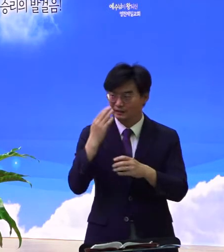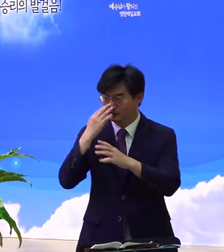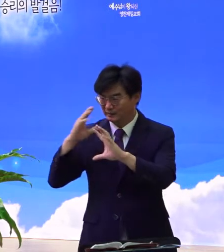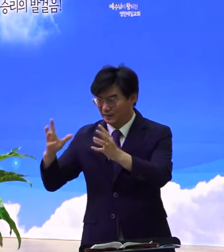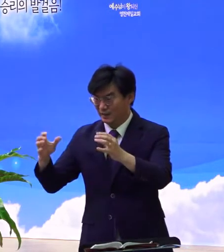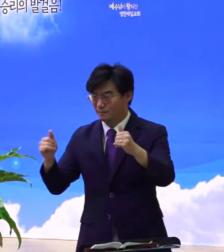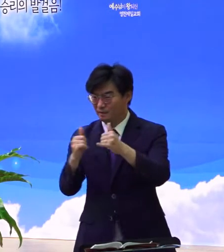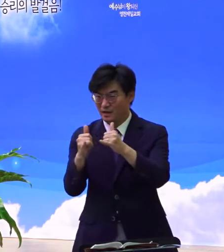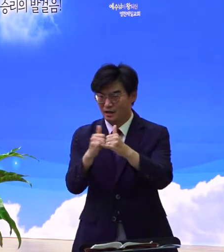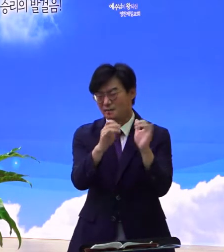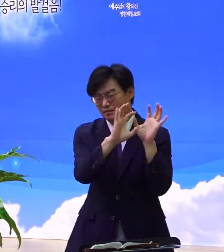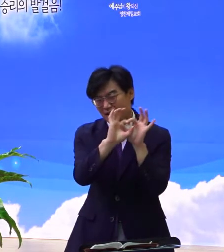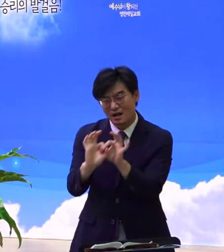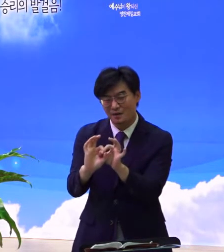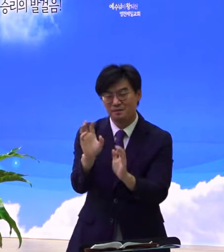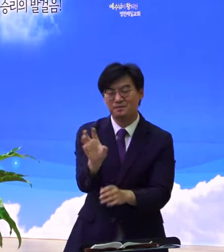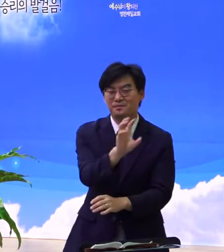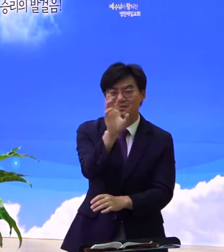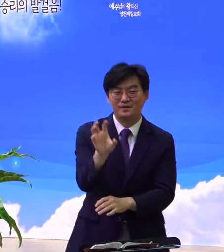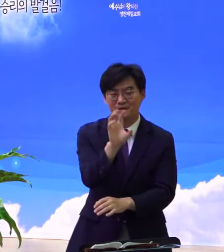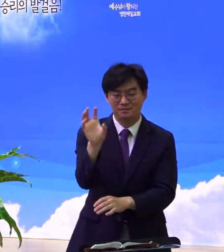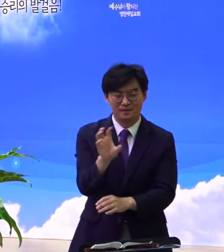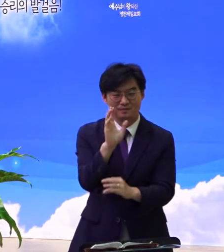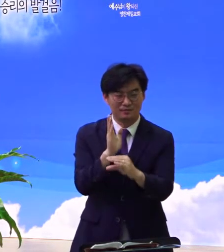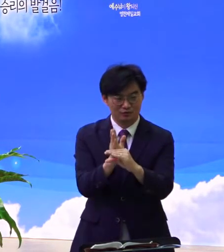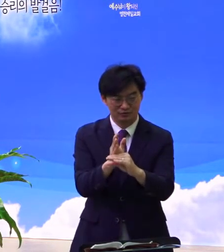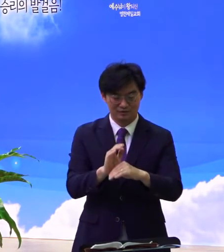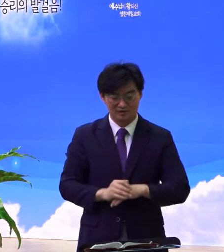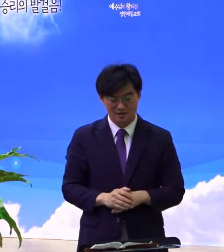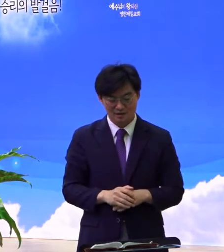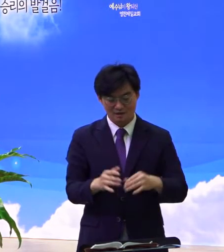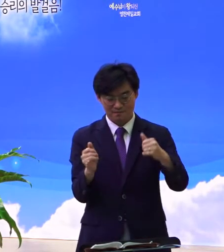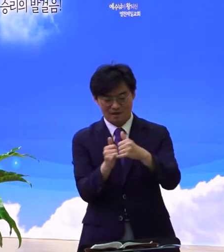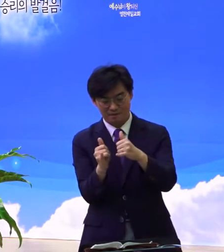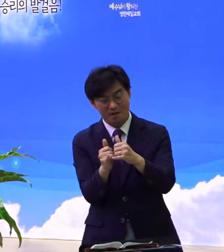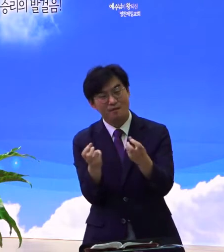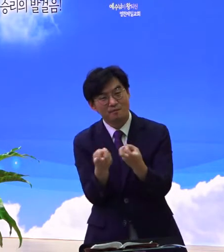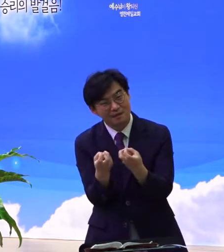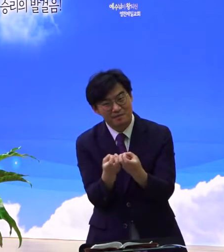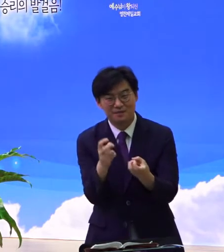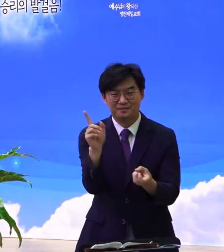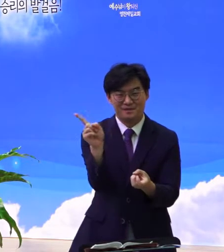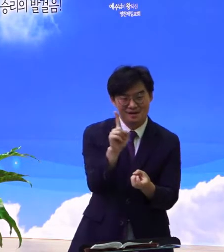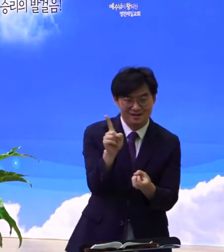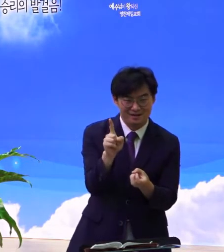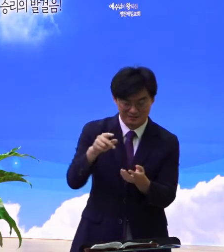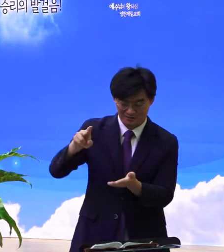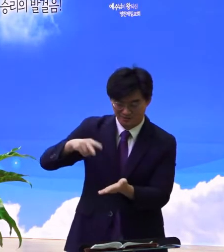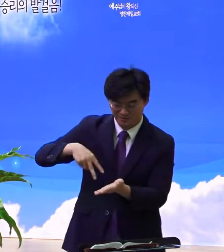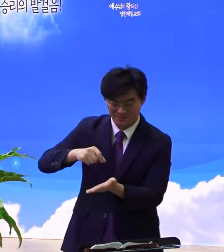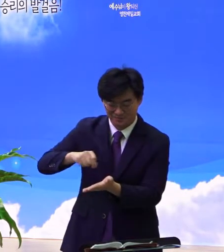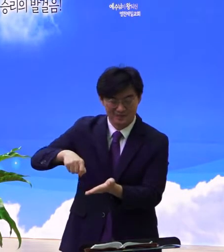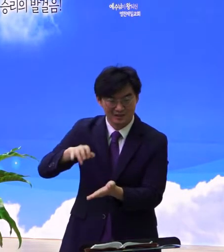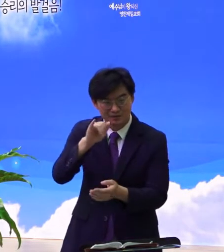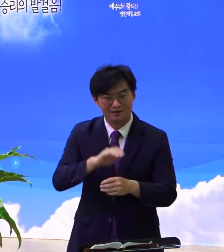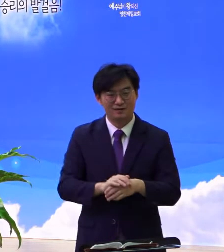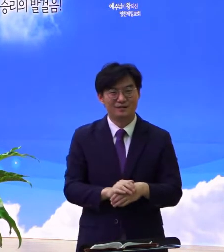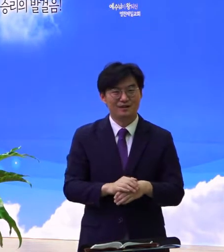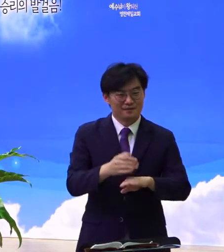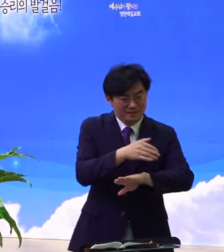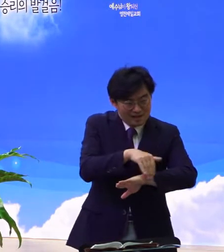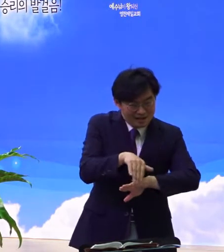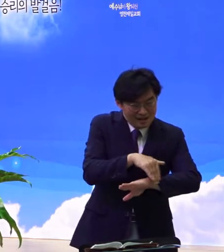나면 기습하고 또 어떤 경우에는 작전을 긴밀하게 짜서 매복해서 덮치려고 하고 이런 여러 가지 작전을 짜고